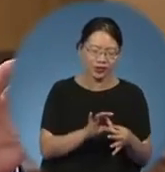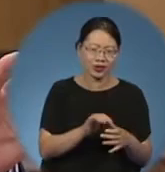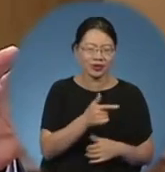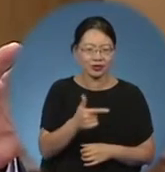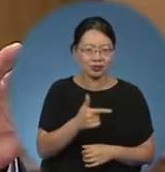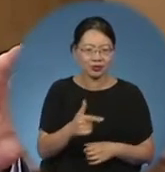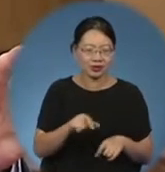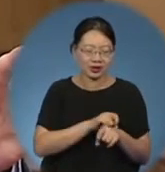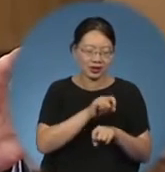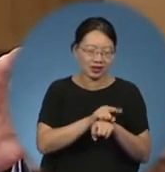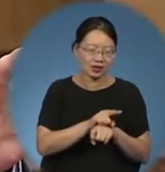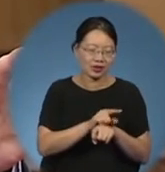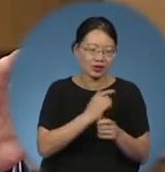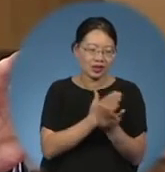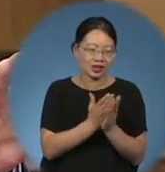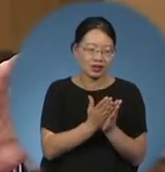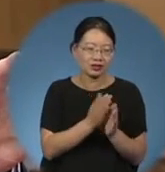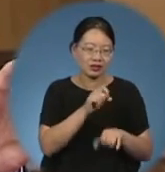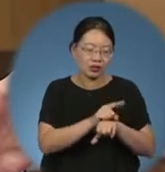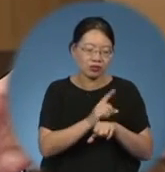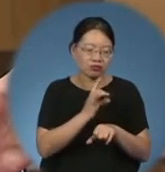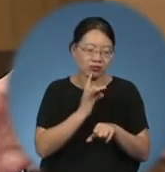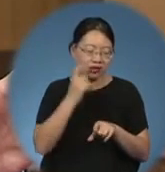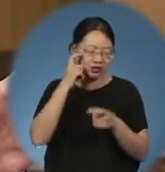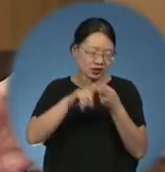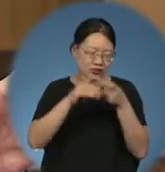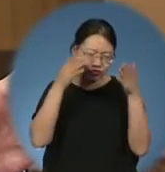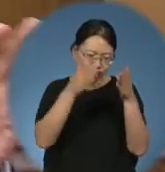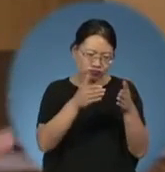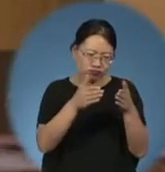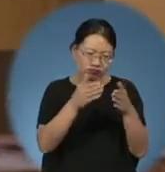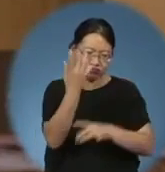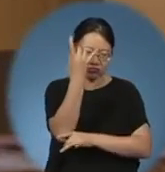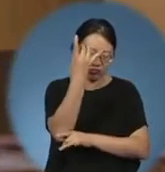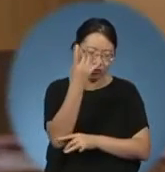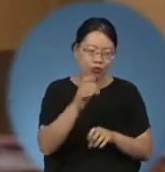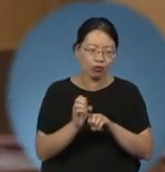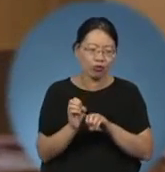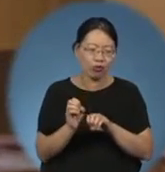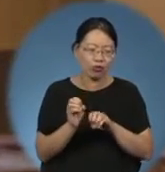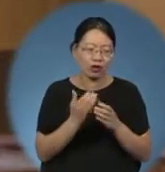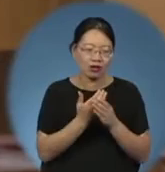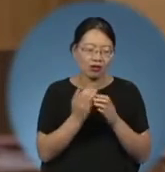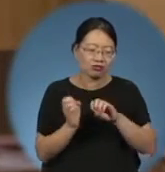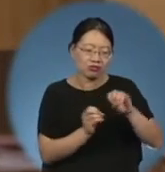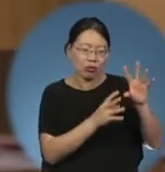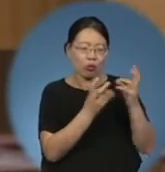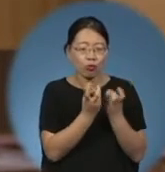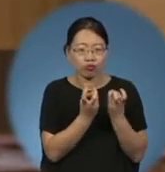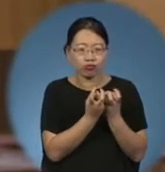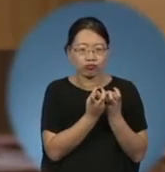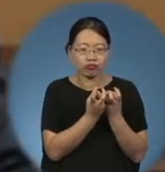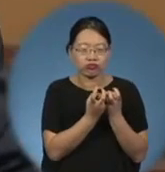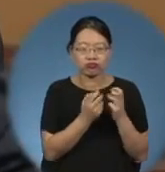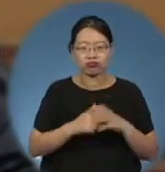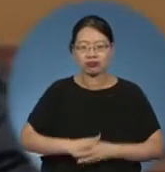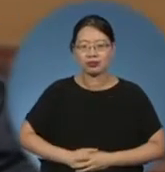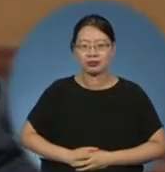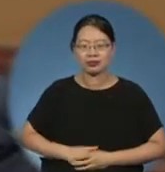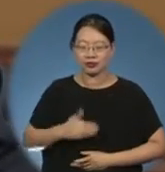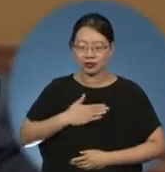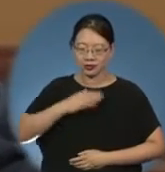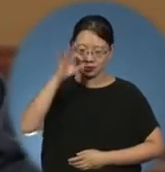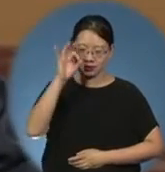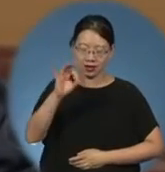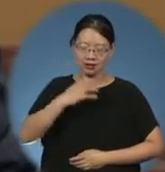개선과 다양성이 것만 하다보면 있게 기부를 또 잃게 되는 이런 거 없습니까 제 제가